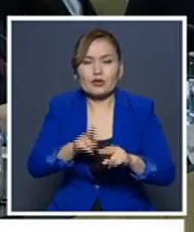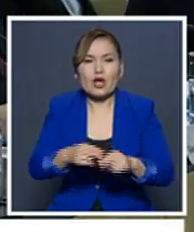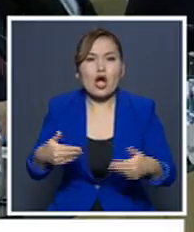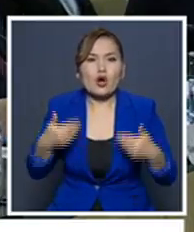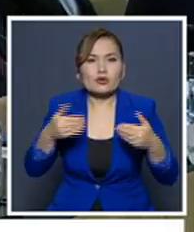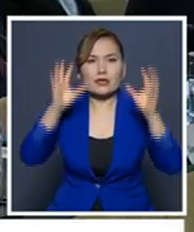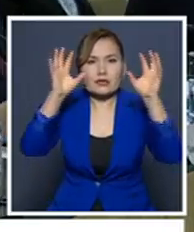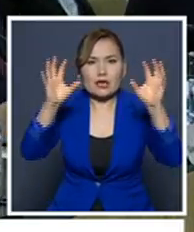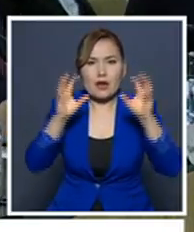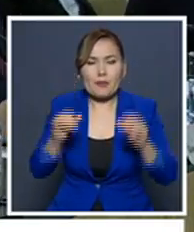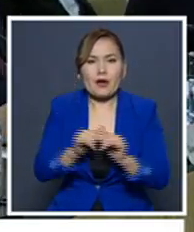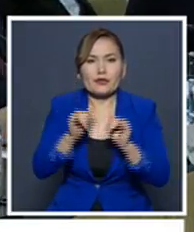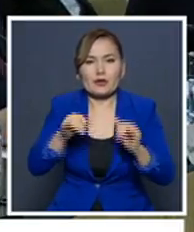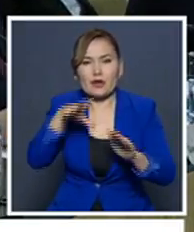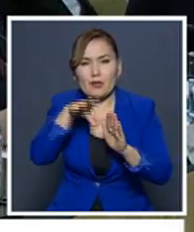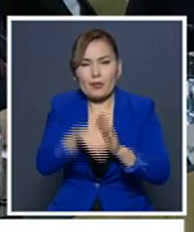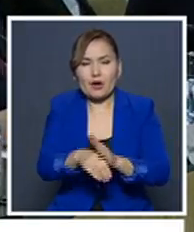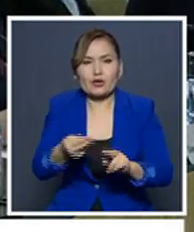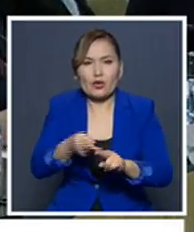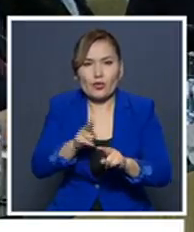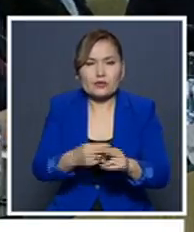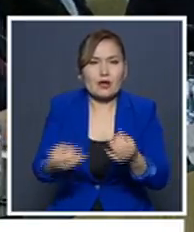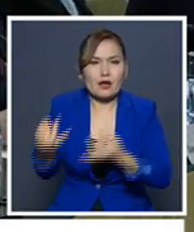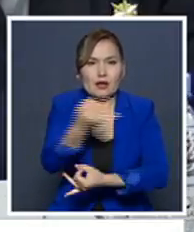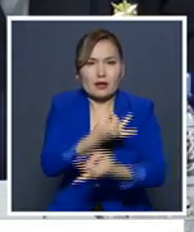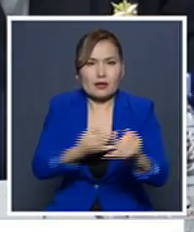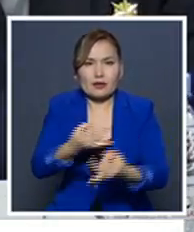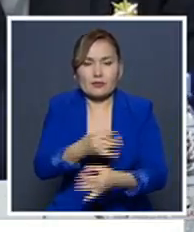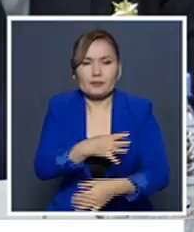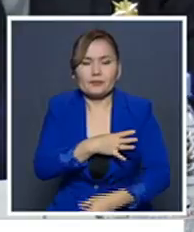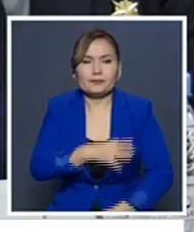ұсыныстар заңнаманы жетілдіру аясында көрініс табатынын айтылды.